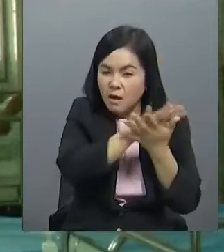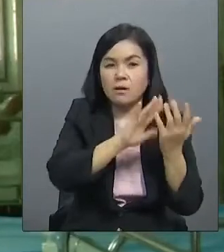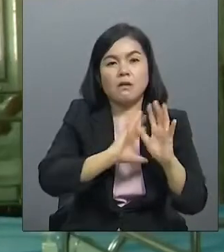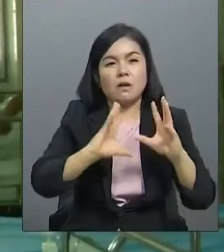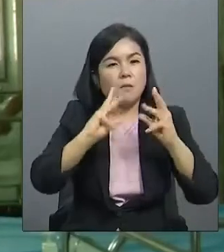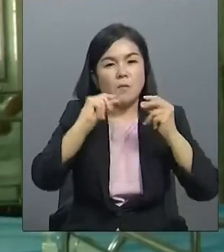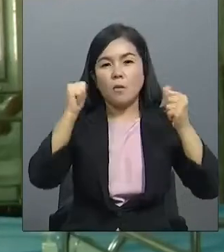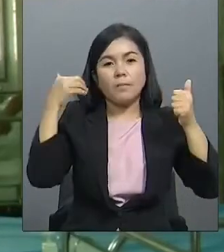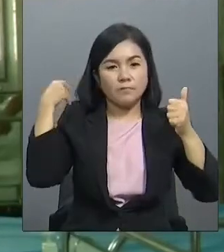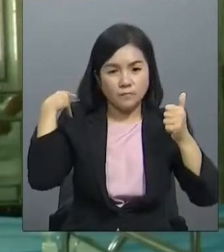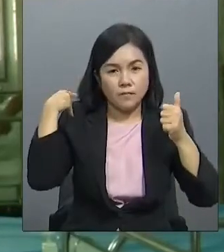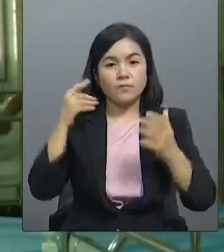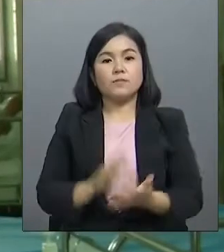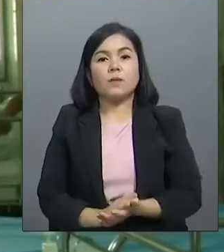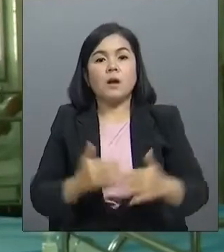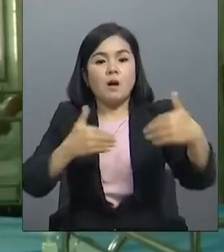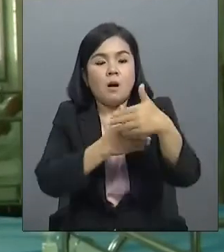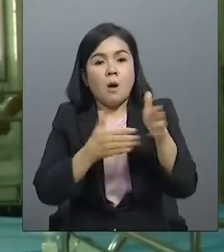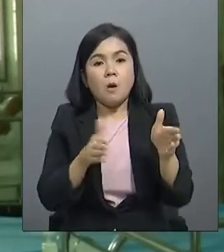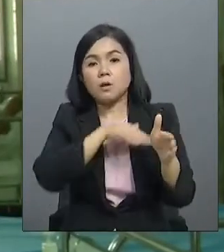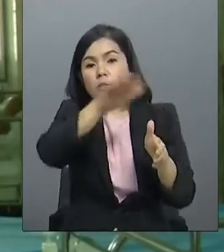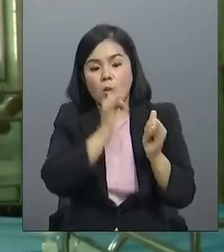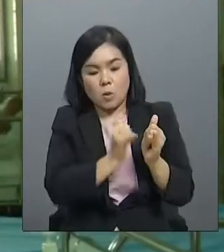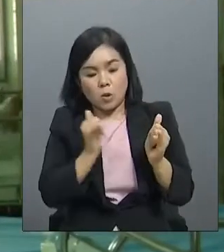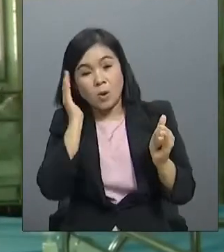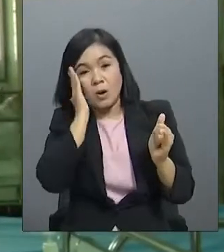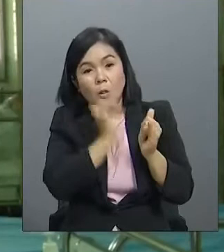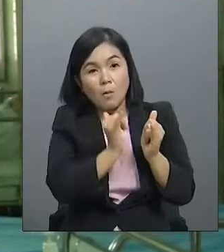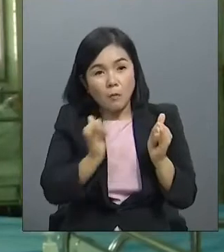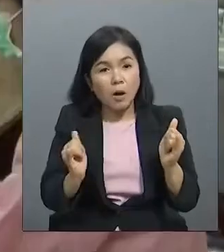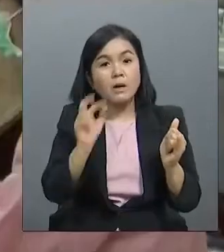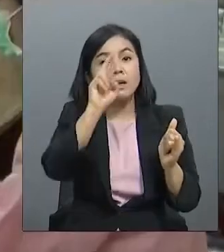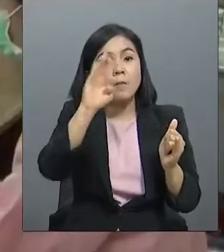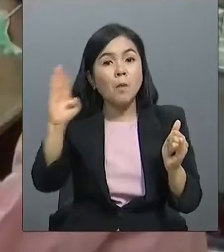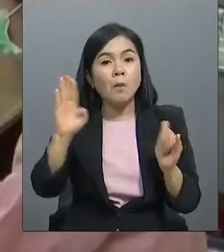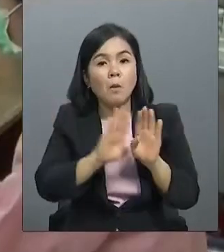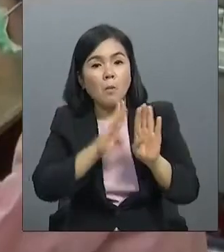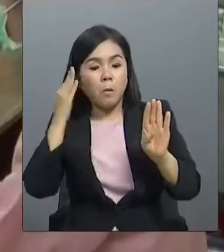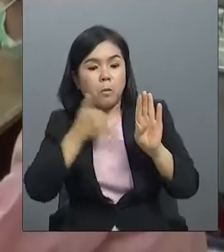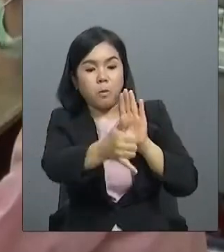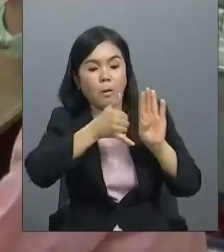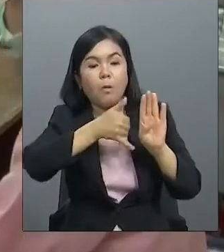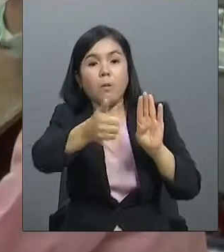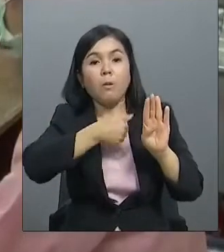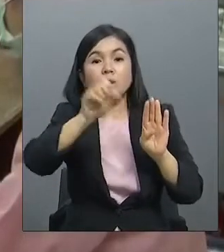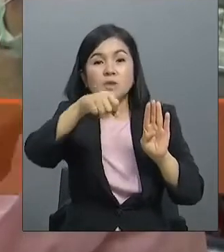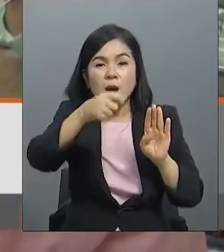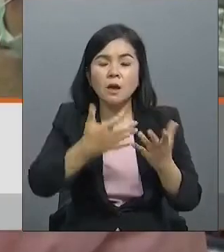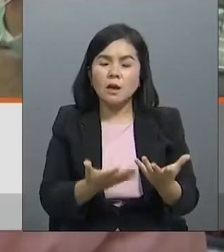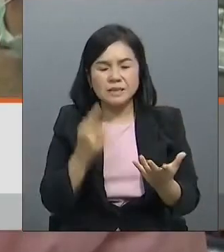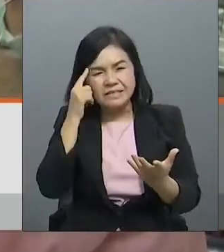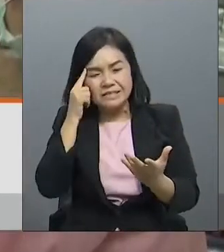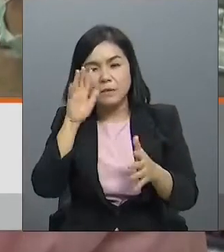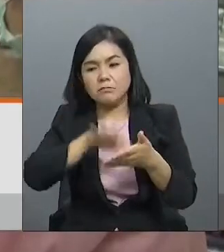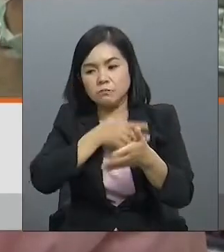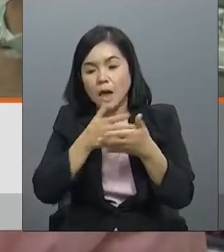ห้องรวมเนี่ยจะเห็นว่ามันเป็นเราไม่สามารถจะทำเป็นระบบปิดได้สมบูรณ์นะครับตัวนี้เราก็อาจจะต้องวางในเครื่องฟอกอ